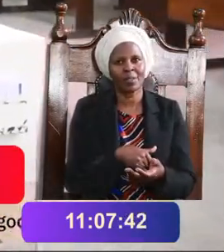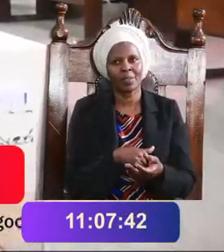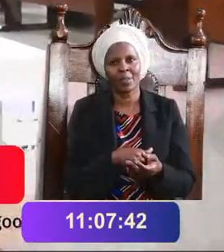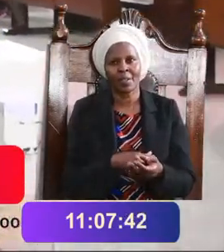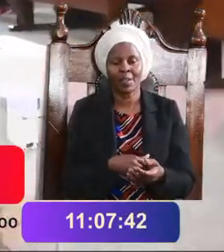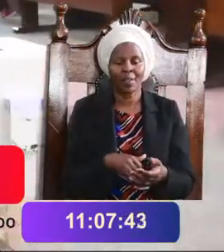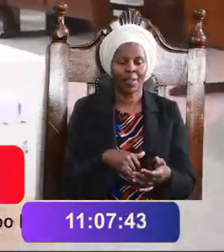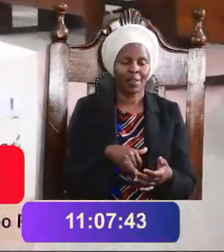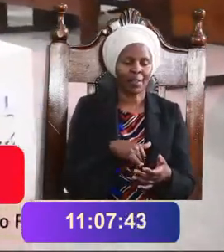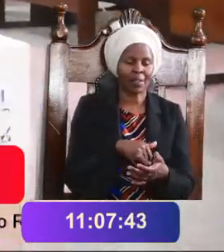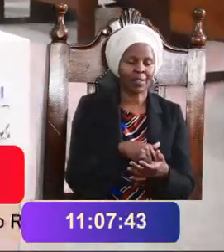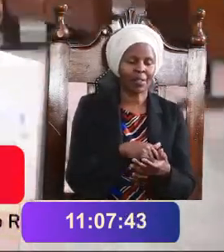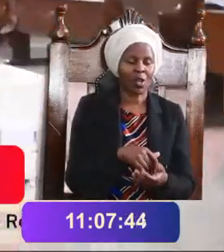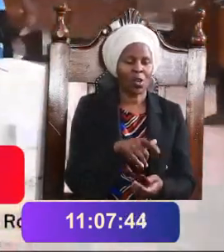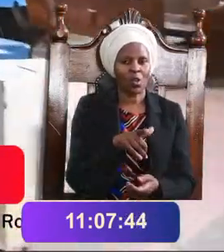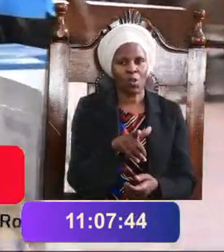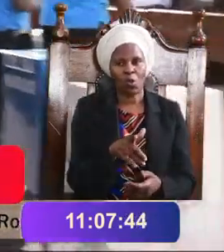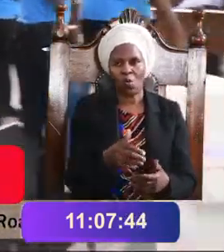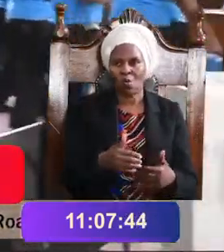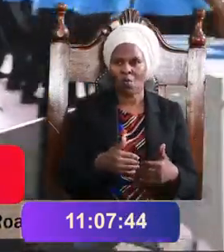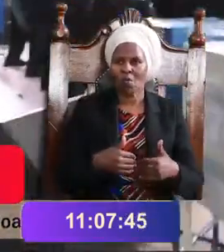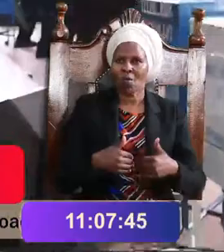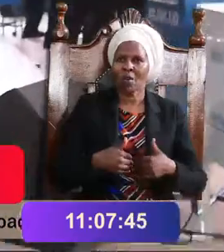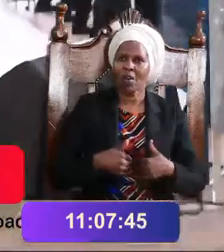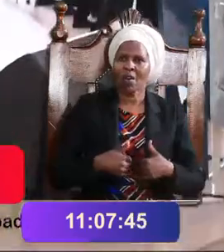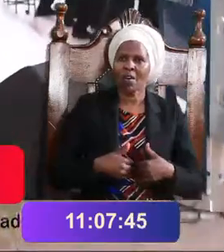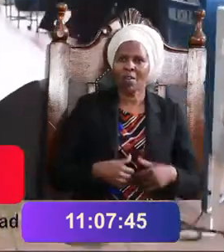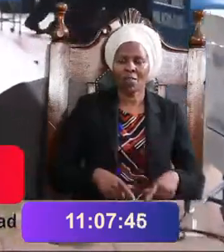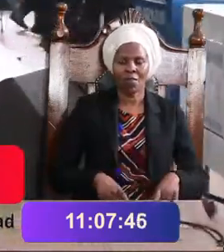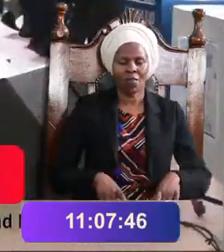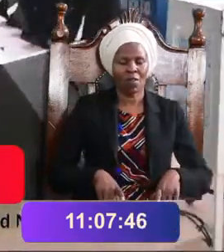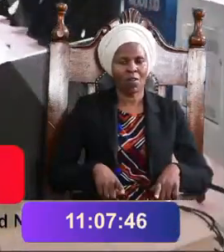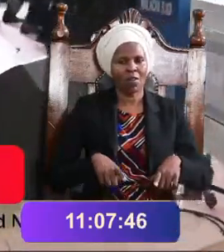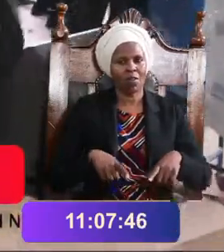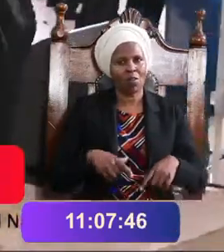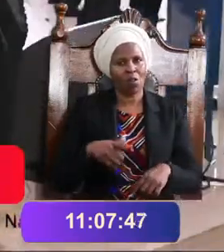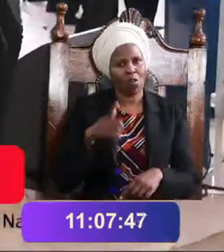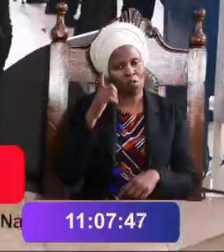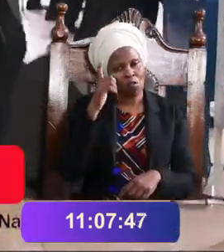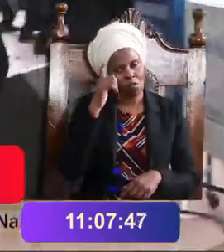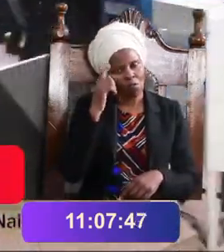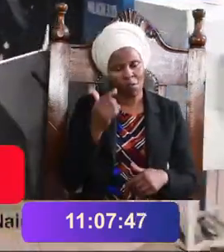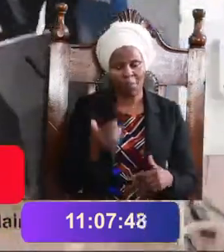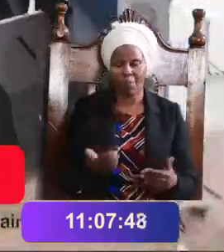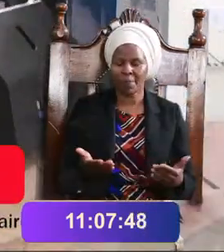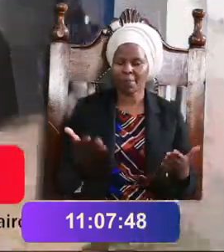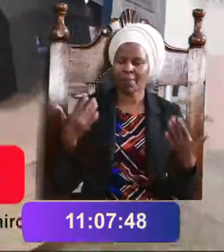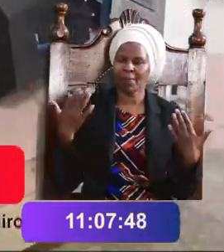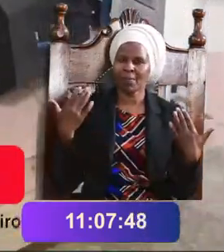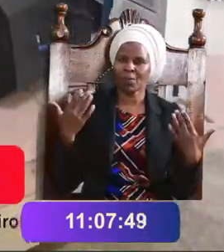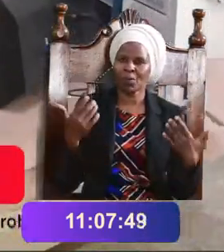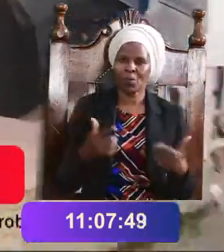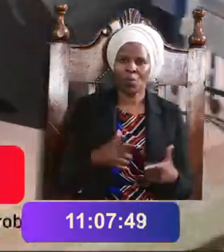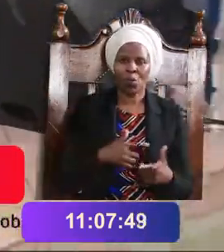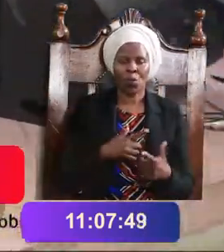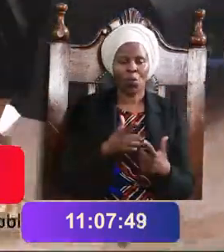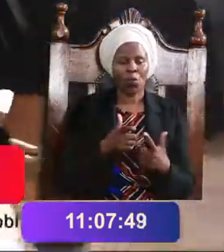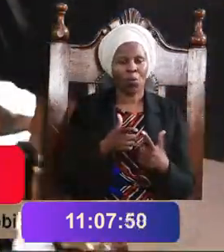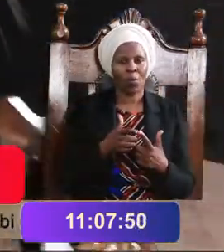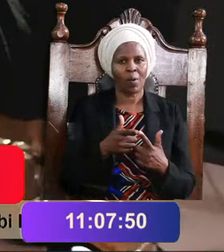nipate uzima. Nipate uzima wa milele. Walipofika.